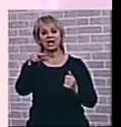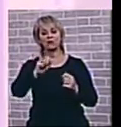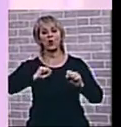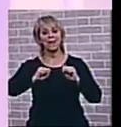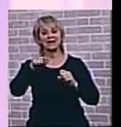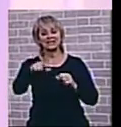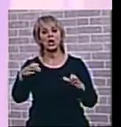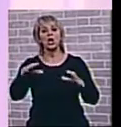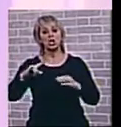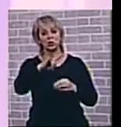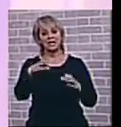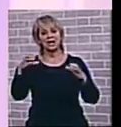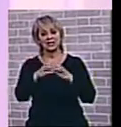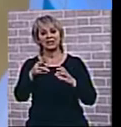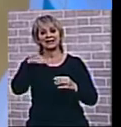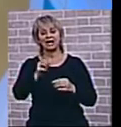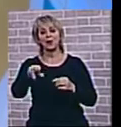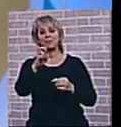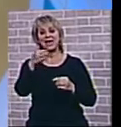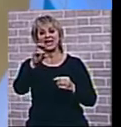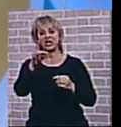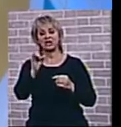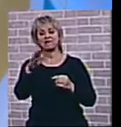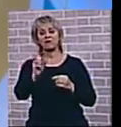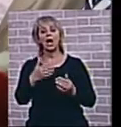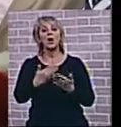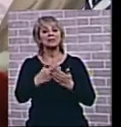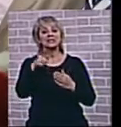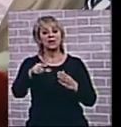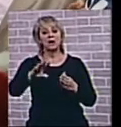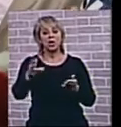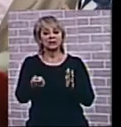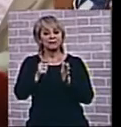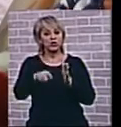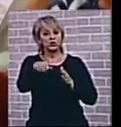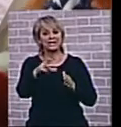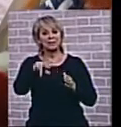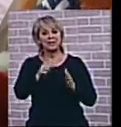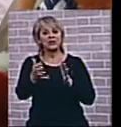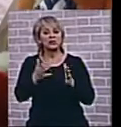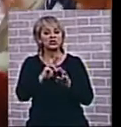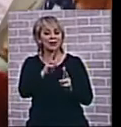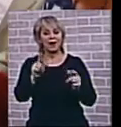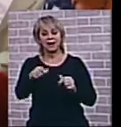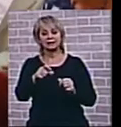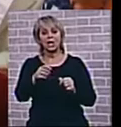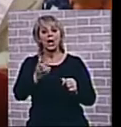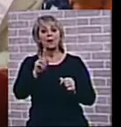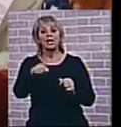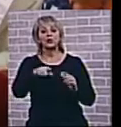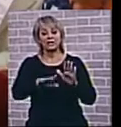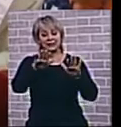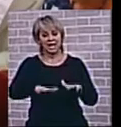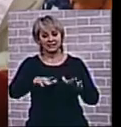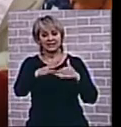Пархаеву, командиру летного отряда ТНТК «Бериева». Бывают ситуации, когда, допустим, выключается двигатель по какой-то причине. Причину